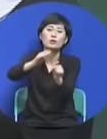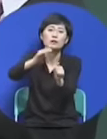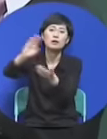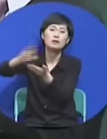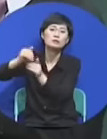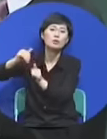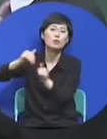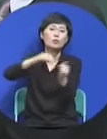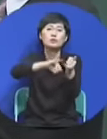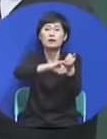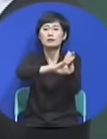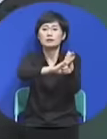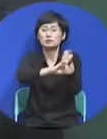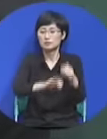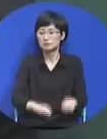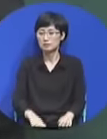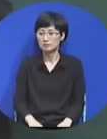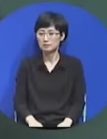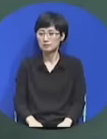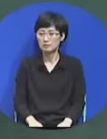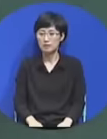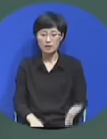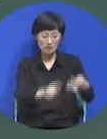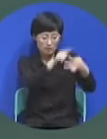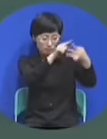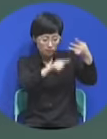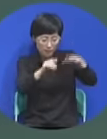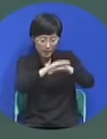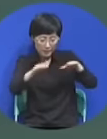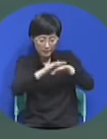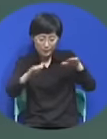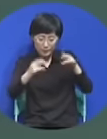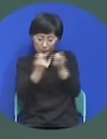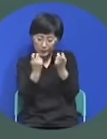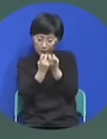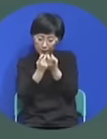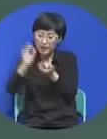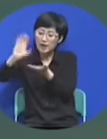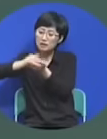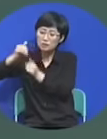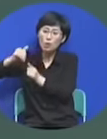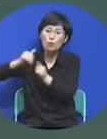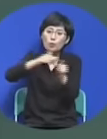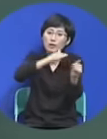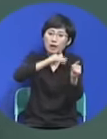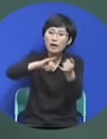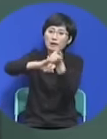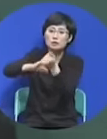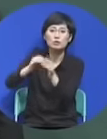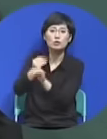神应许为了解决这个问题要差遣基督。 그리스도를 보내겠다고 약속한 것이 구약 성경입니다.